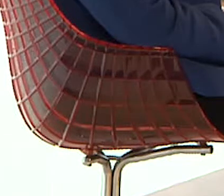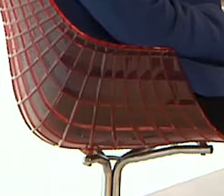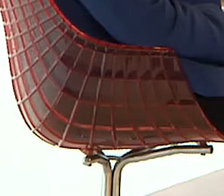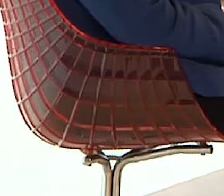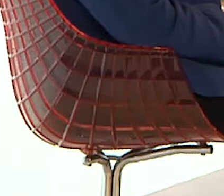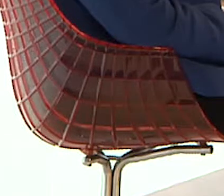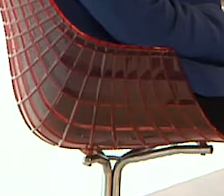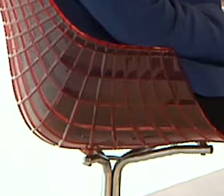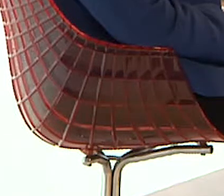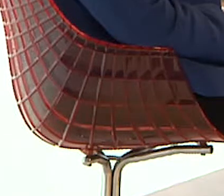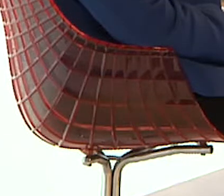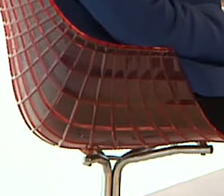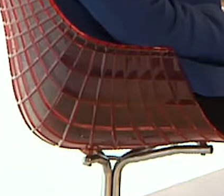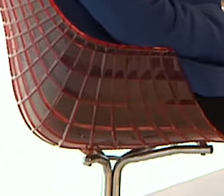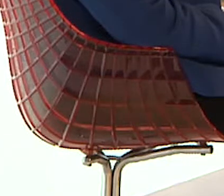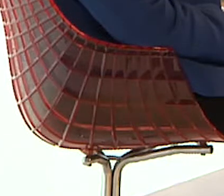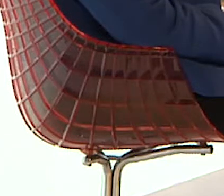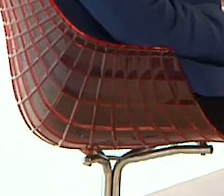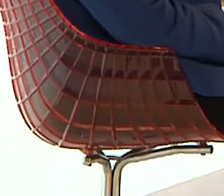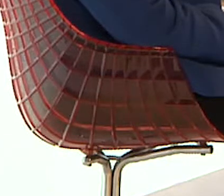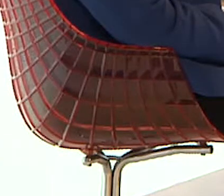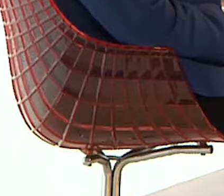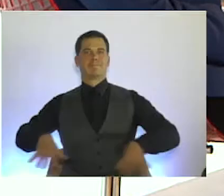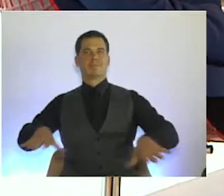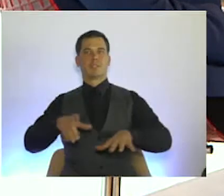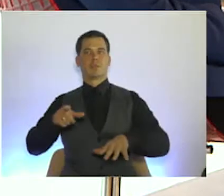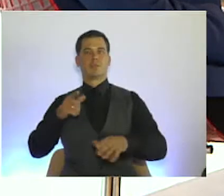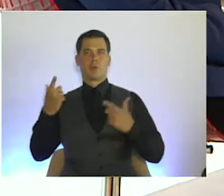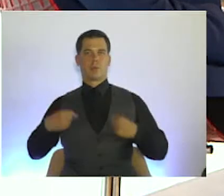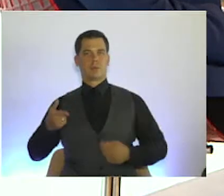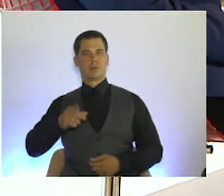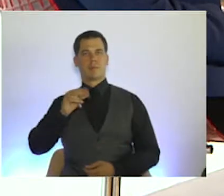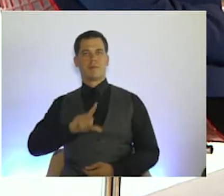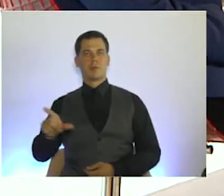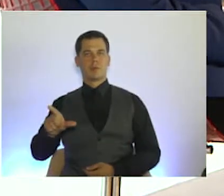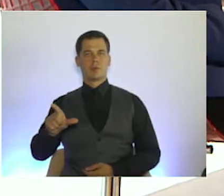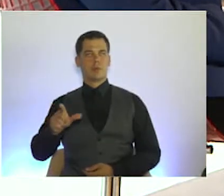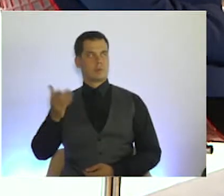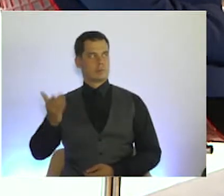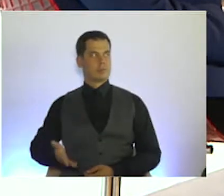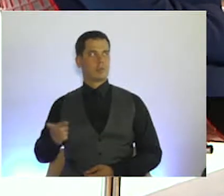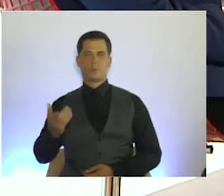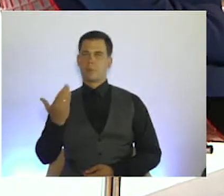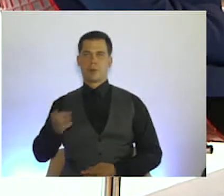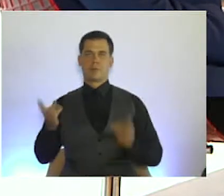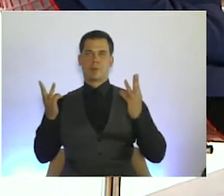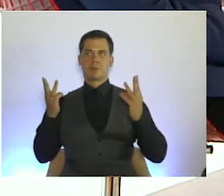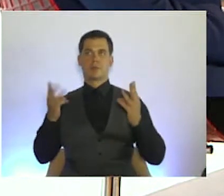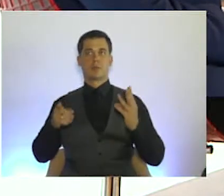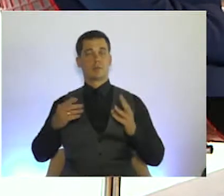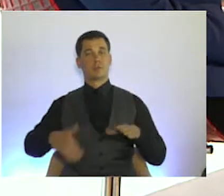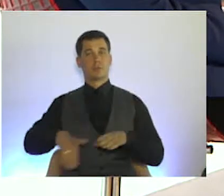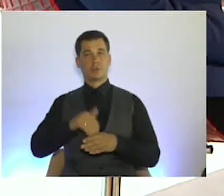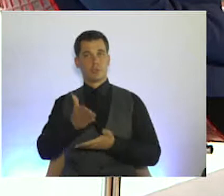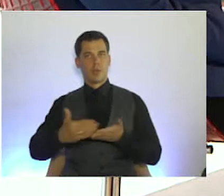tym polu. Także w obszarze innowacyjnym, co jest bardzo ważne i tu obecność pana Pawła jest szczególnie ważna, bo jest to dziedzina, która